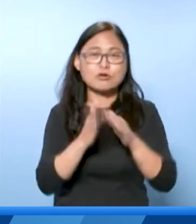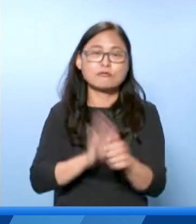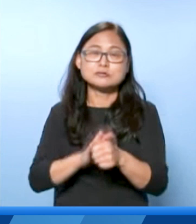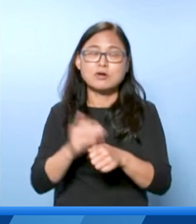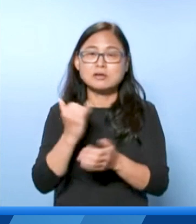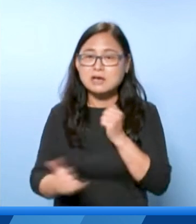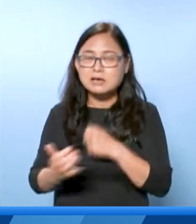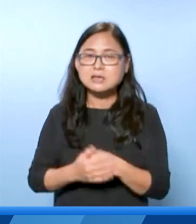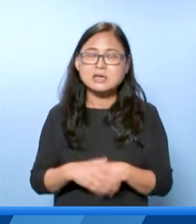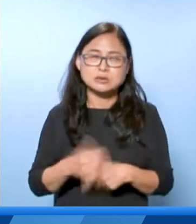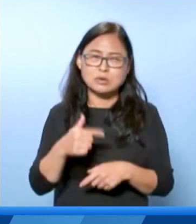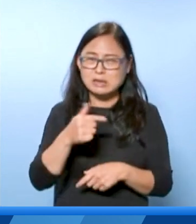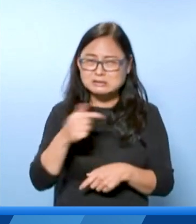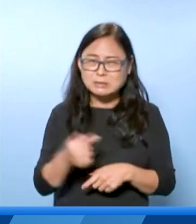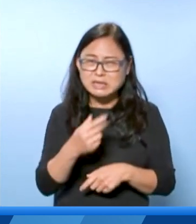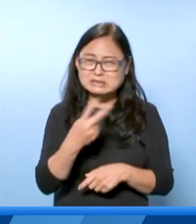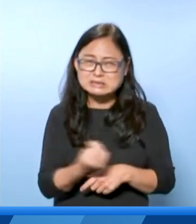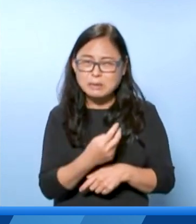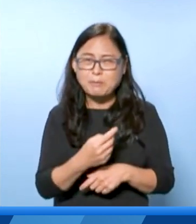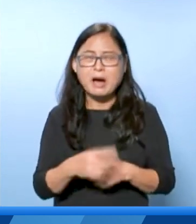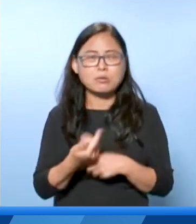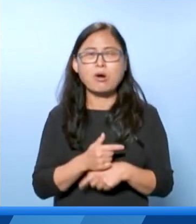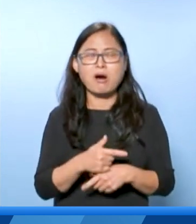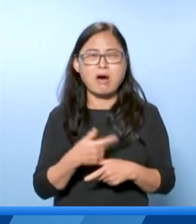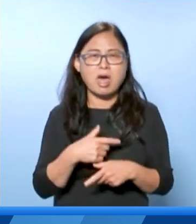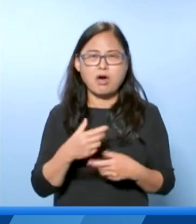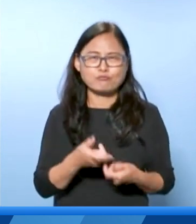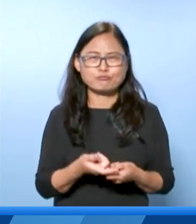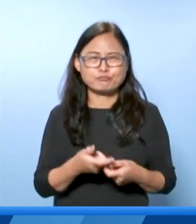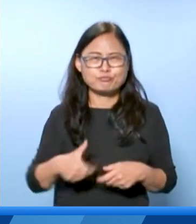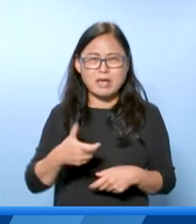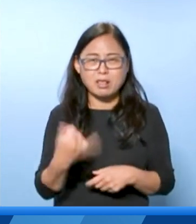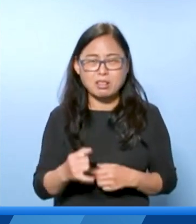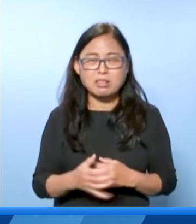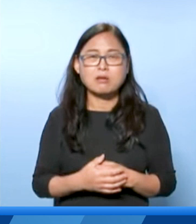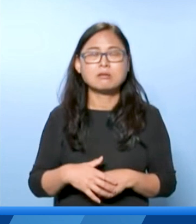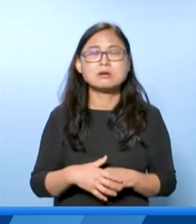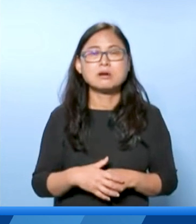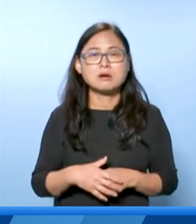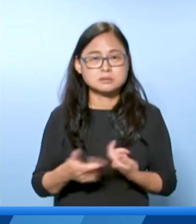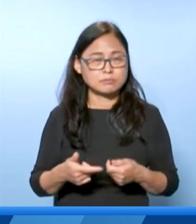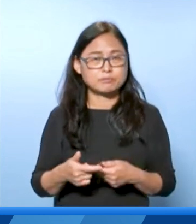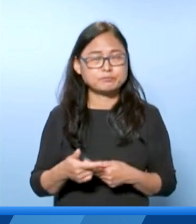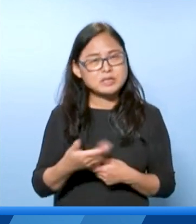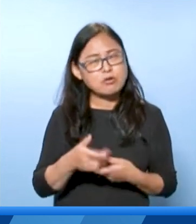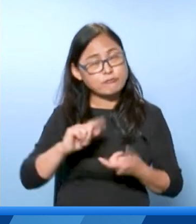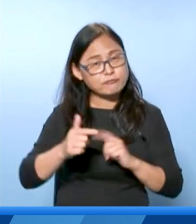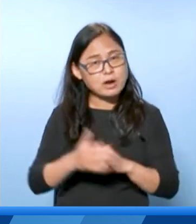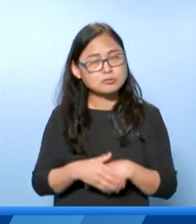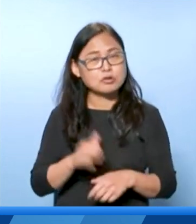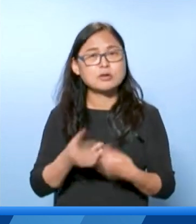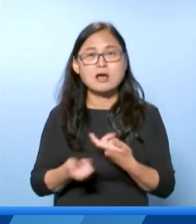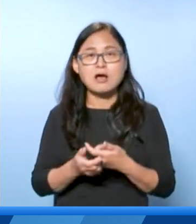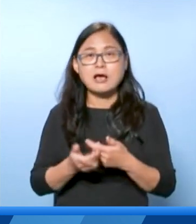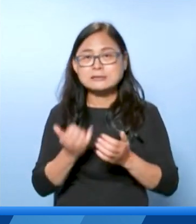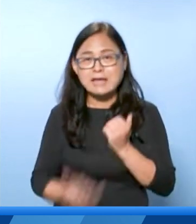你要最少花10-20萬，很多家庭也負擔不起，所以這個其實對提高這個生育率還有去